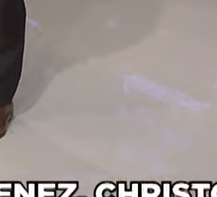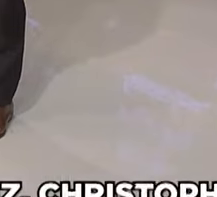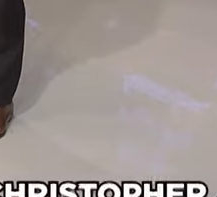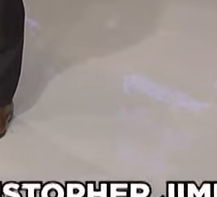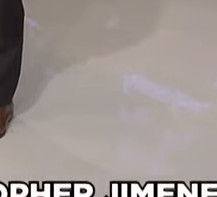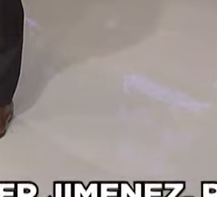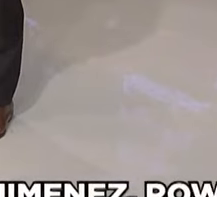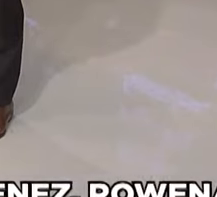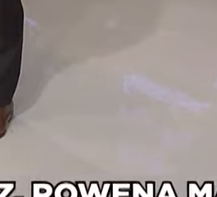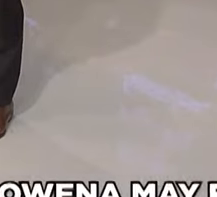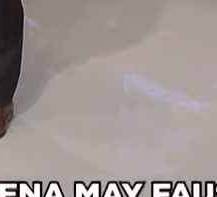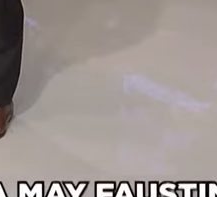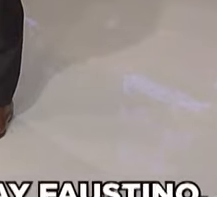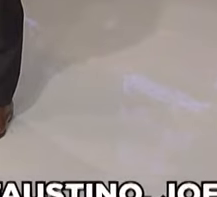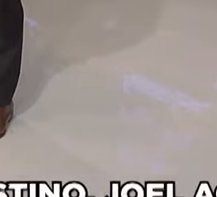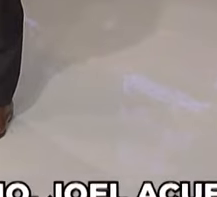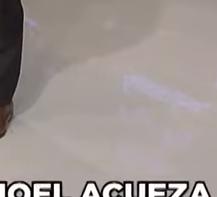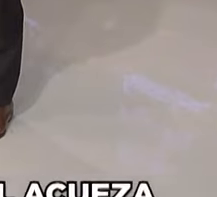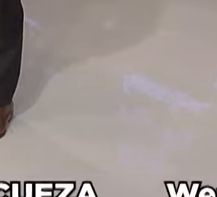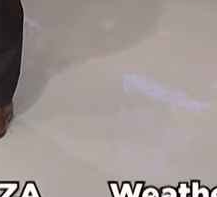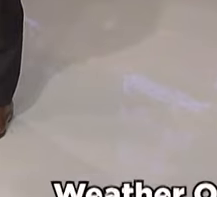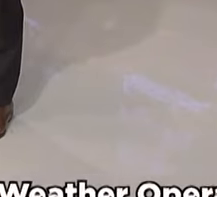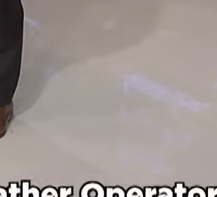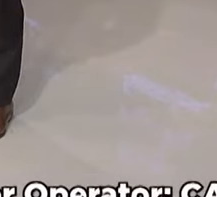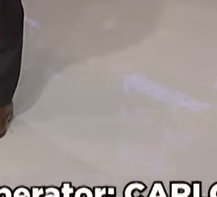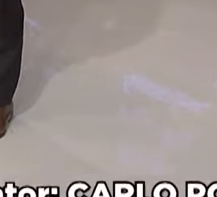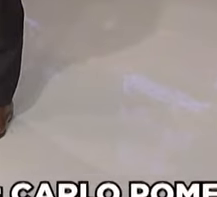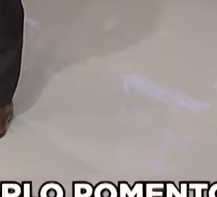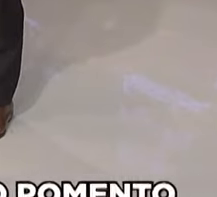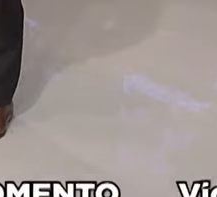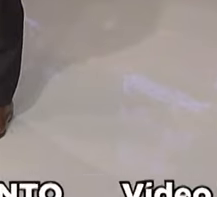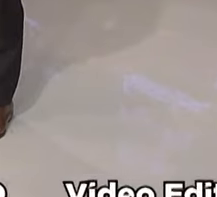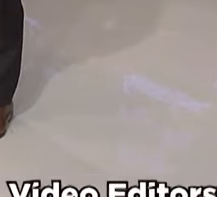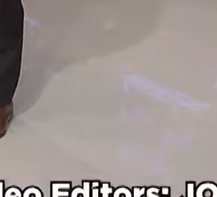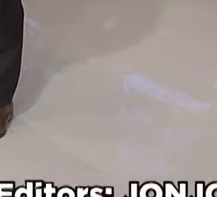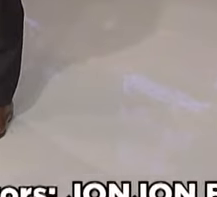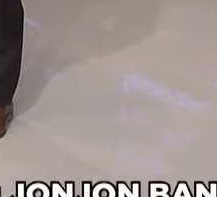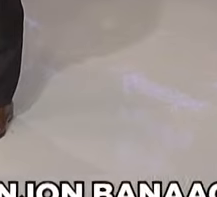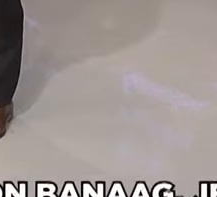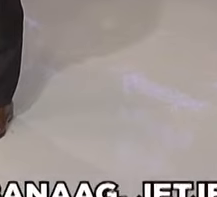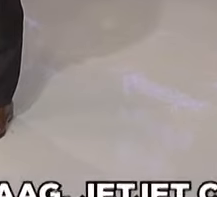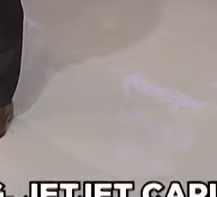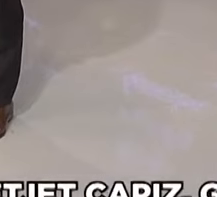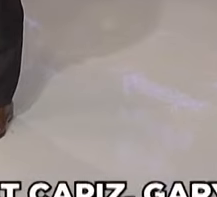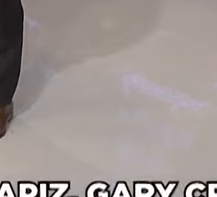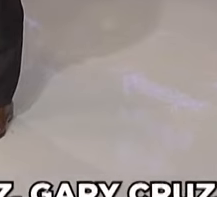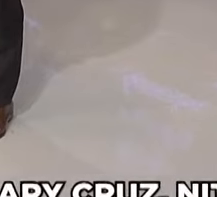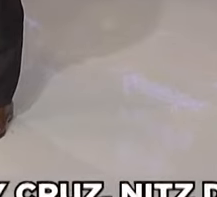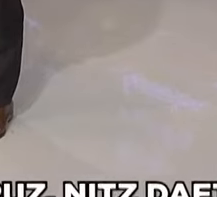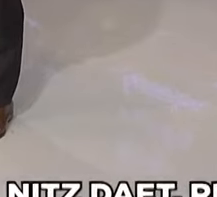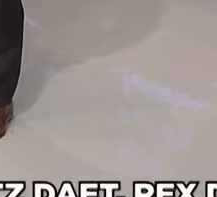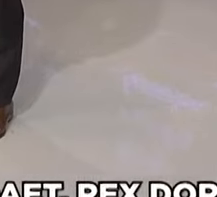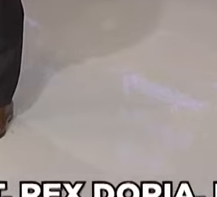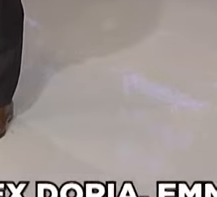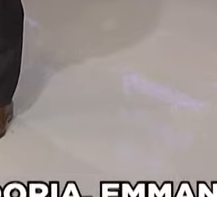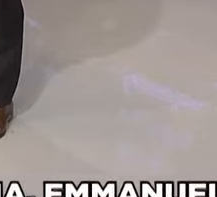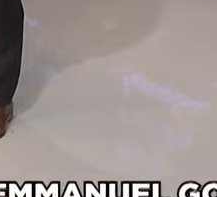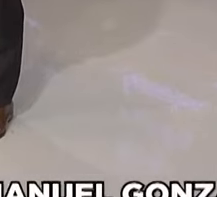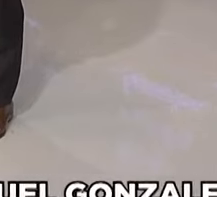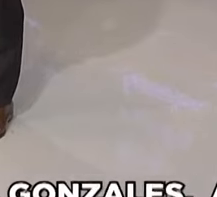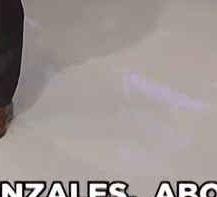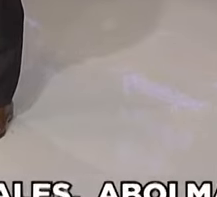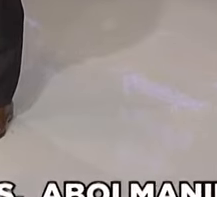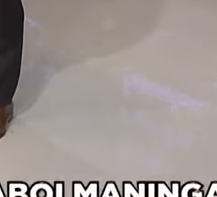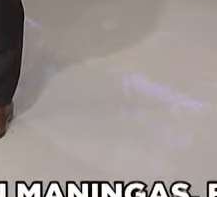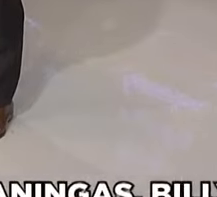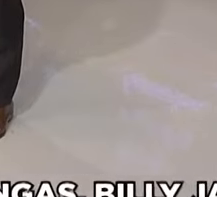Wait, totoo ba yun? Hindi naman. Ay, may resort. Sa akin, hindi resort yun. Ano na? Swimming pool lang. Swimming pool lang.